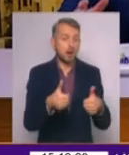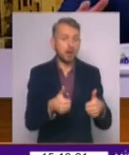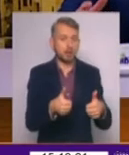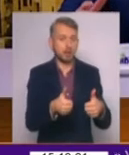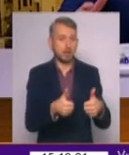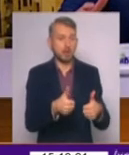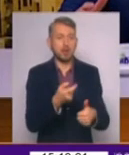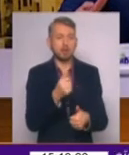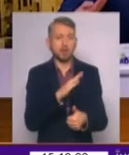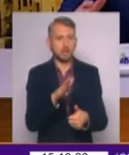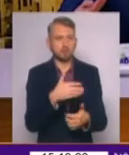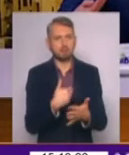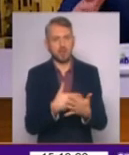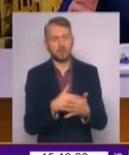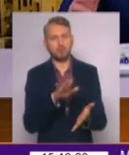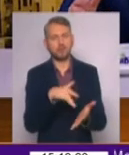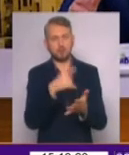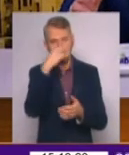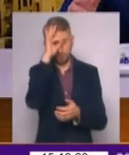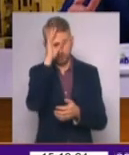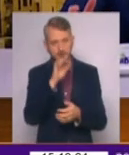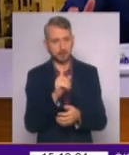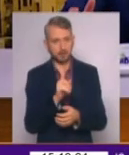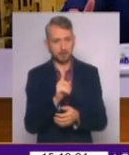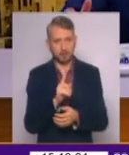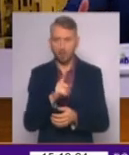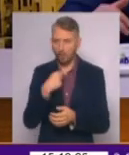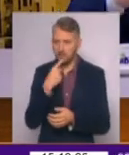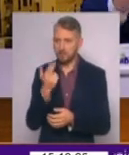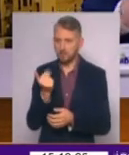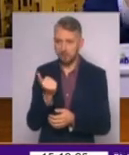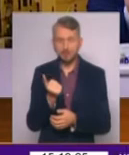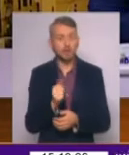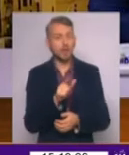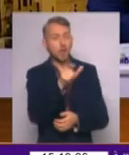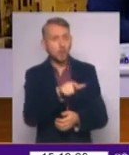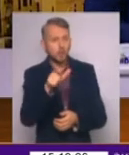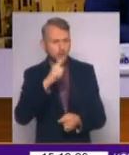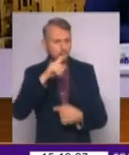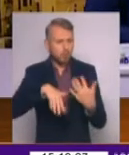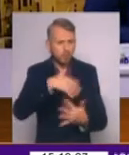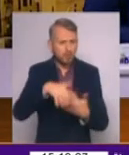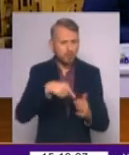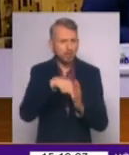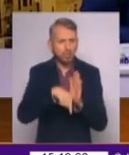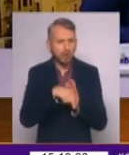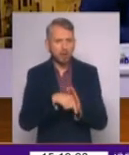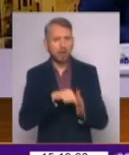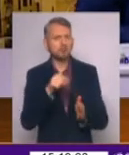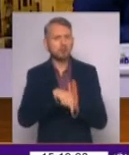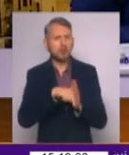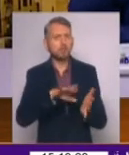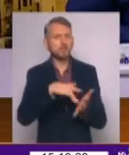не муніципальна поліція буде. Хоча ми наголошували. Говорили, да. Дійсно. Ну, і люди, розумієте, путаються в цих поняттях. Що таке муніципальна